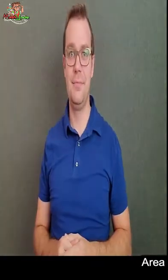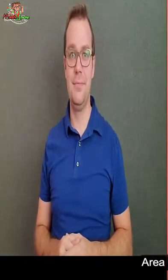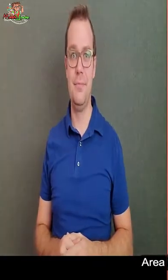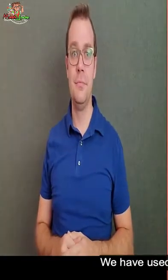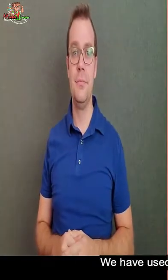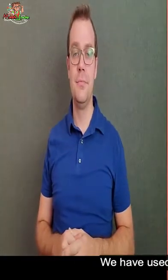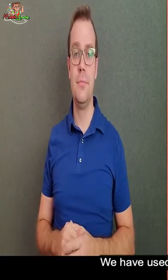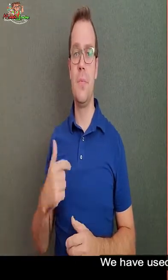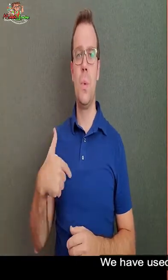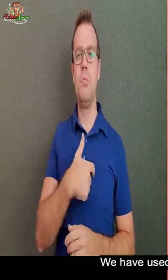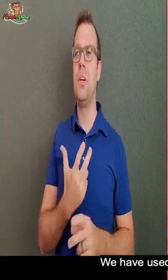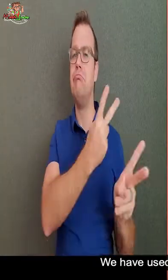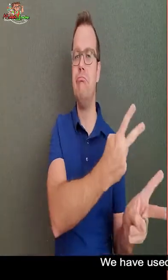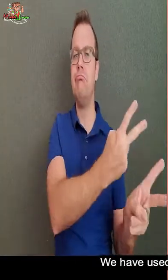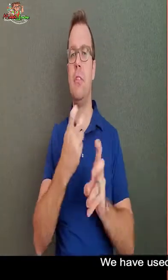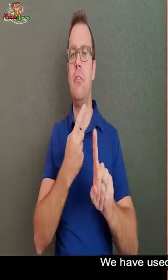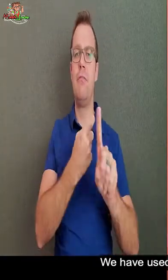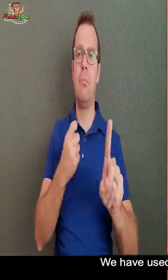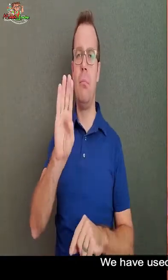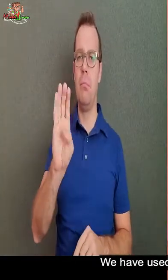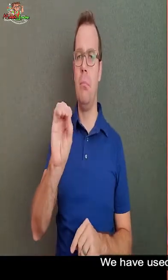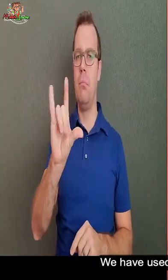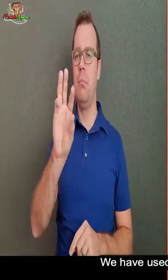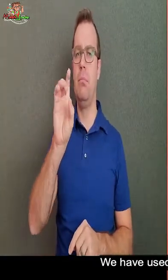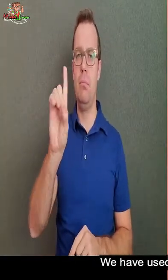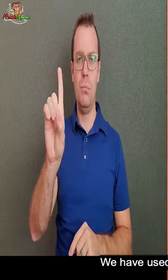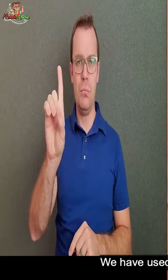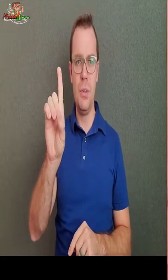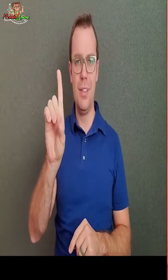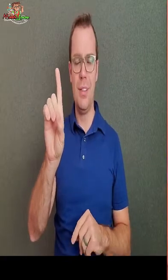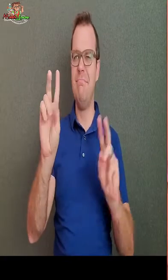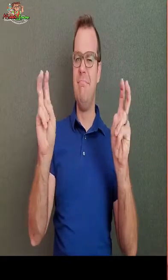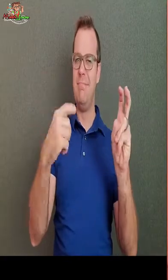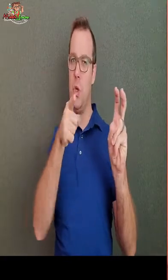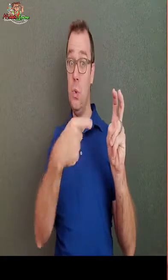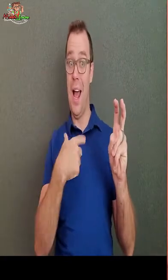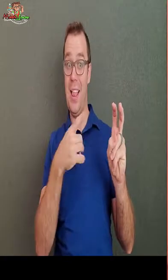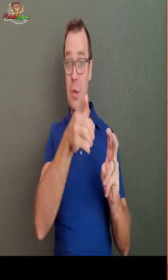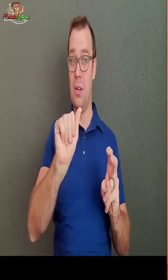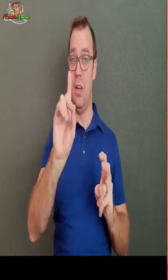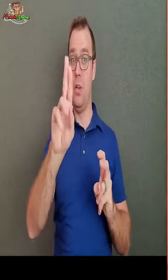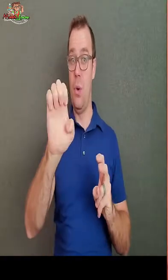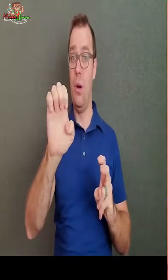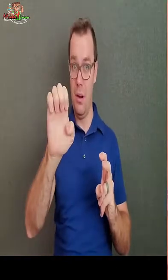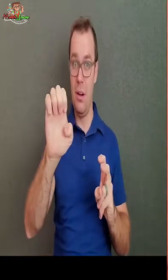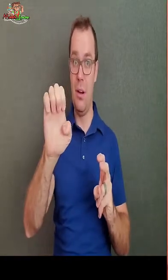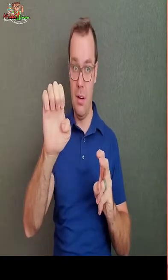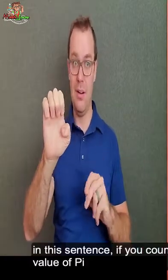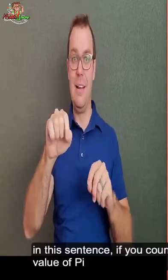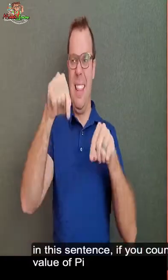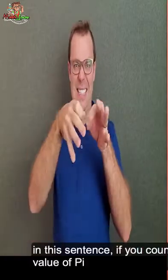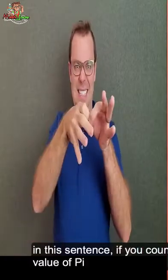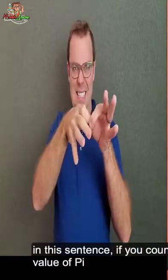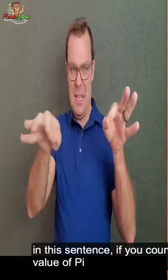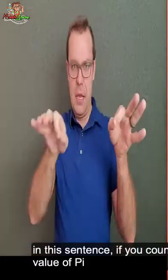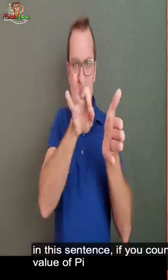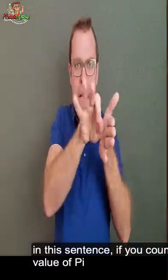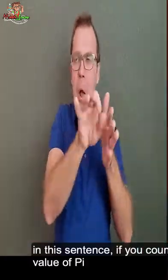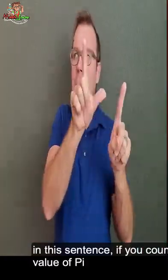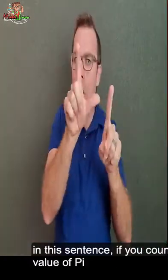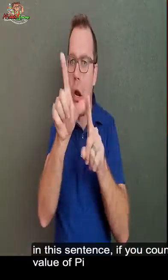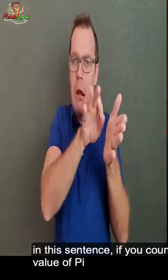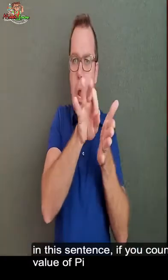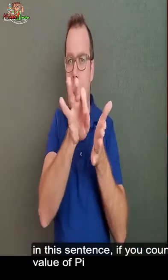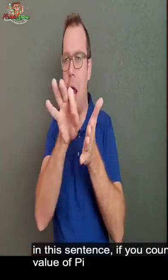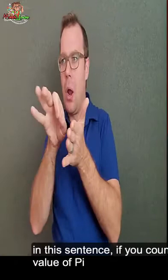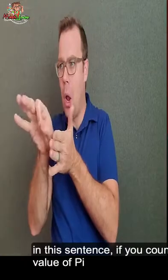inside. हमने शाहरुख भाई का style use किया है. You, I like, I adore, Sinojita, जिसमें आप अगर letters को count करेंगे,